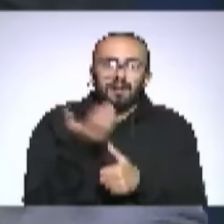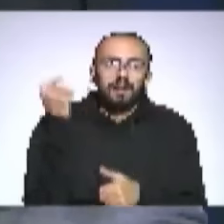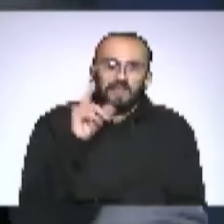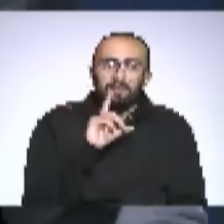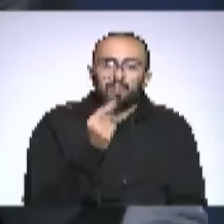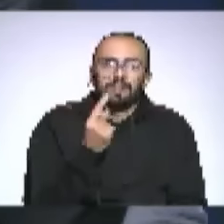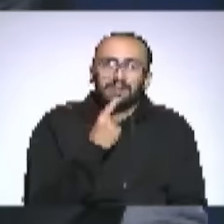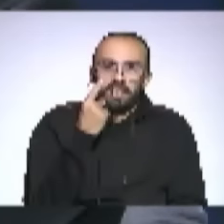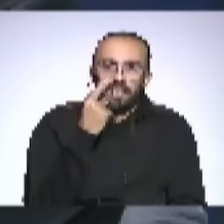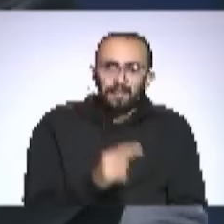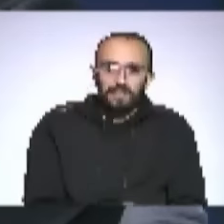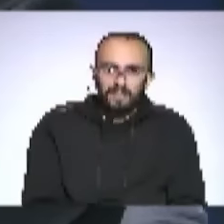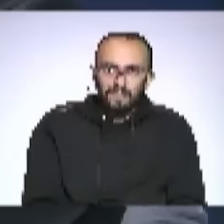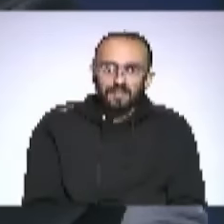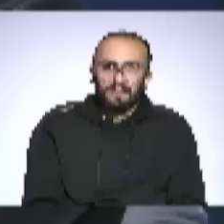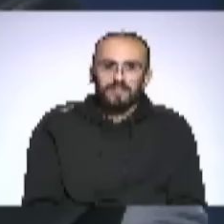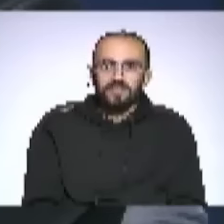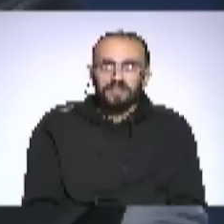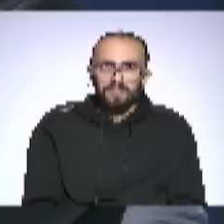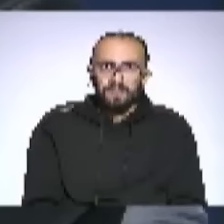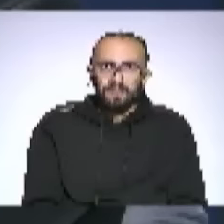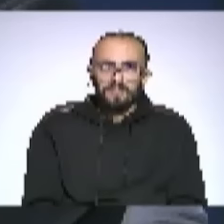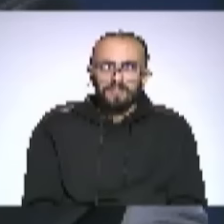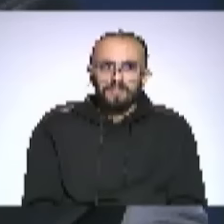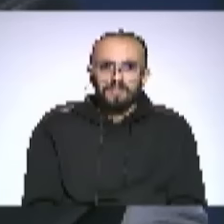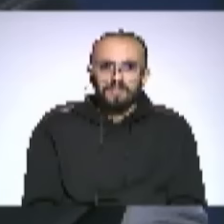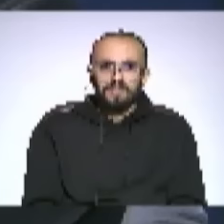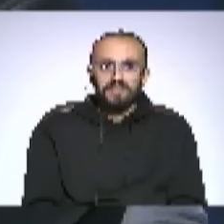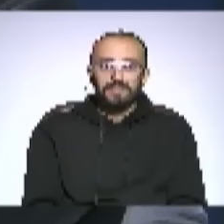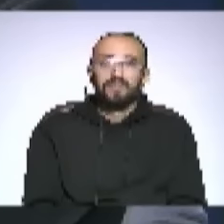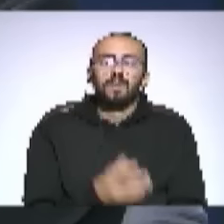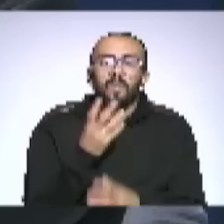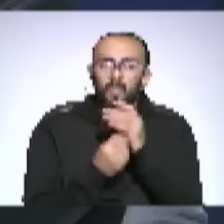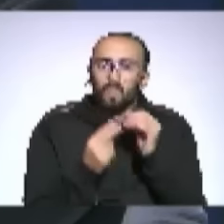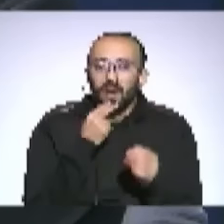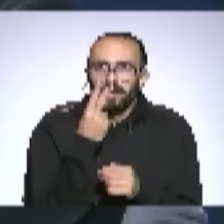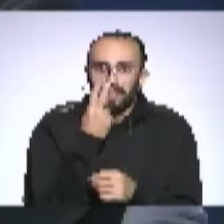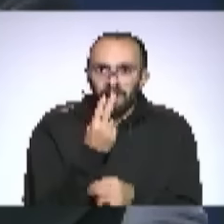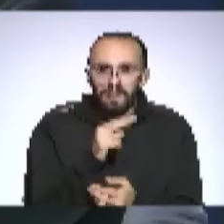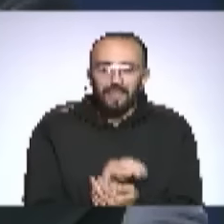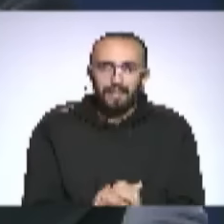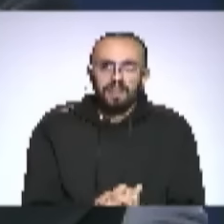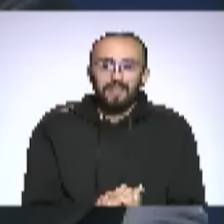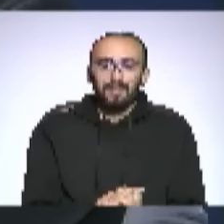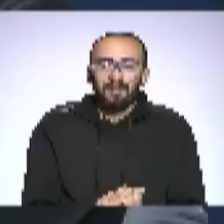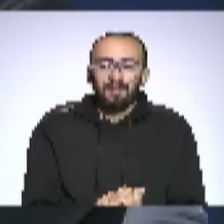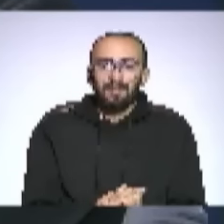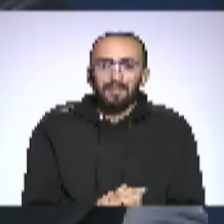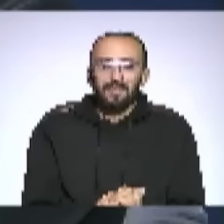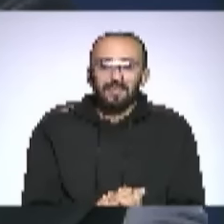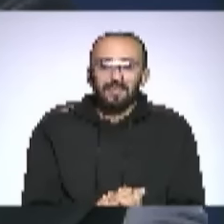سنه 15 اه وعندي ولدين وفي ال 15 سنه دول انا بعد